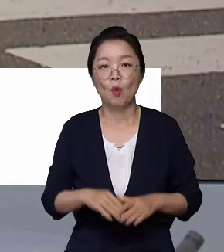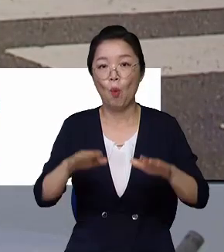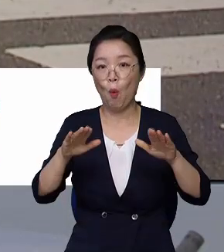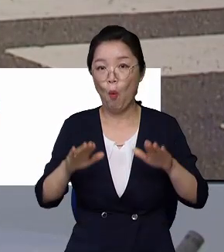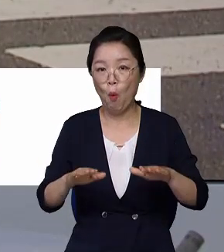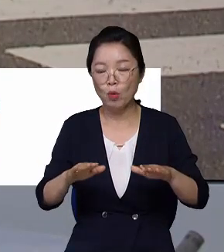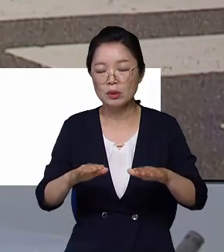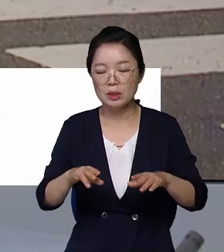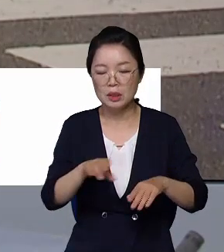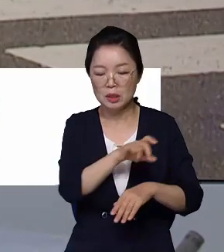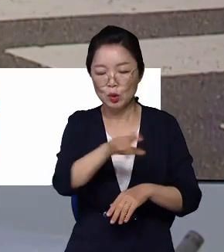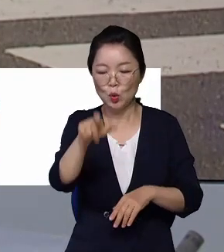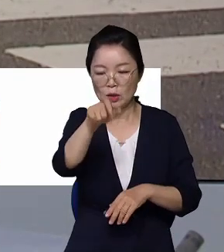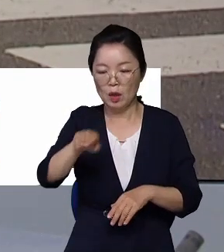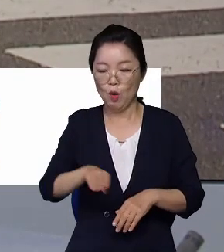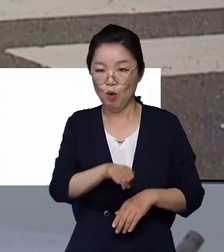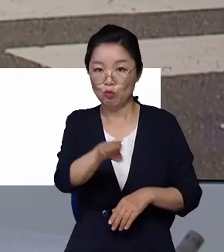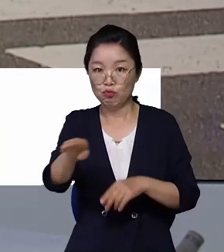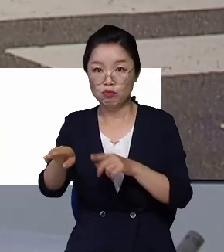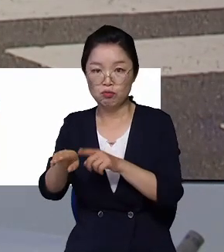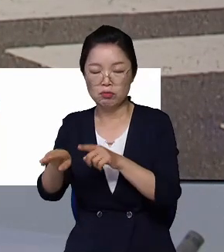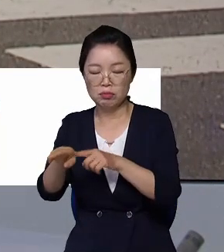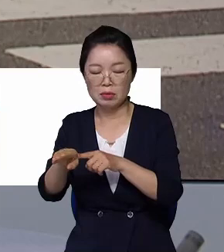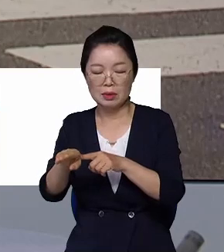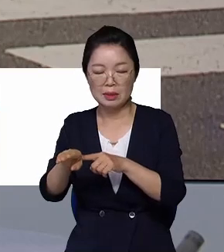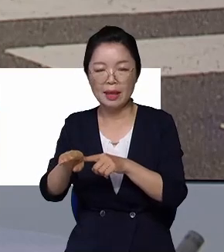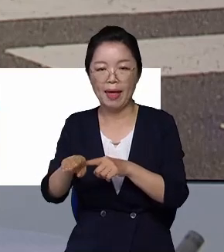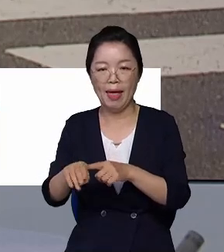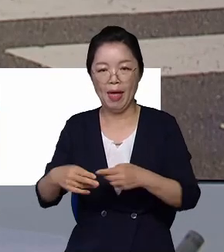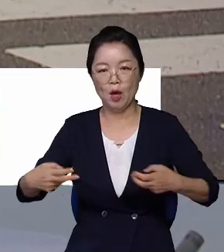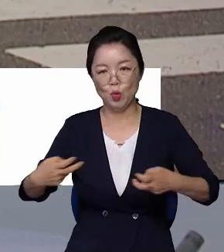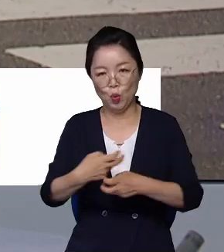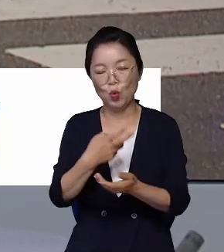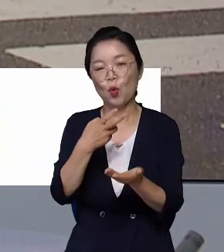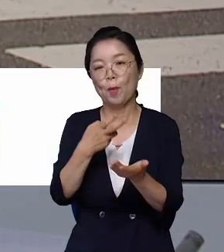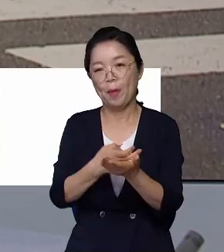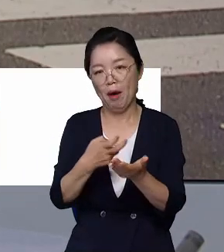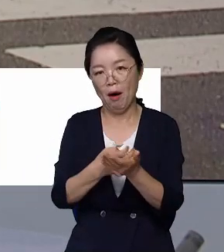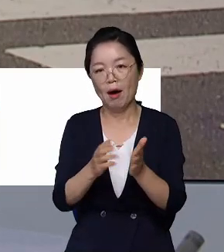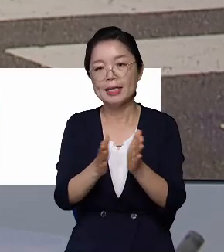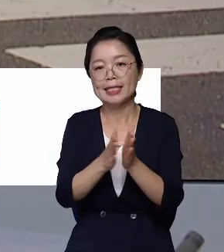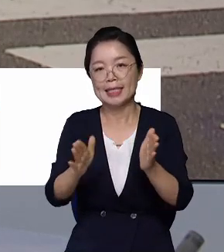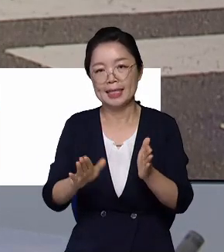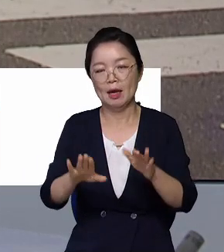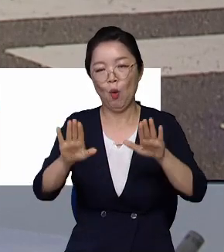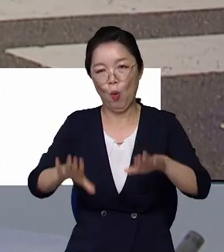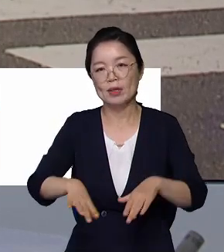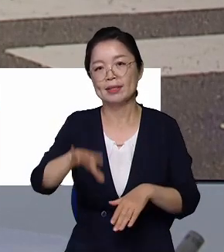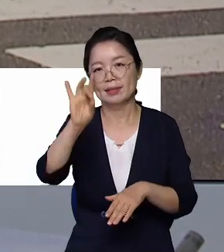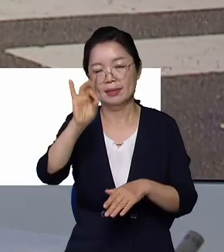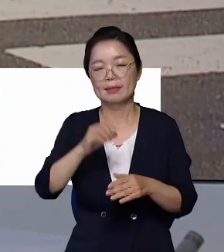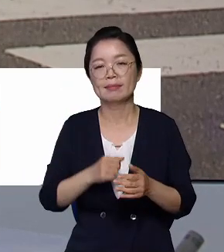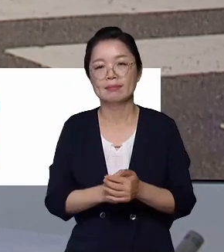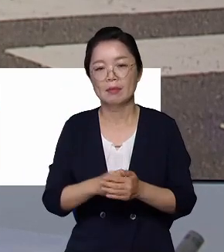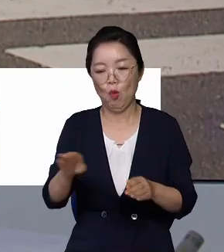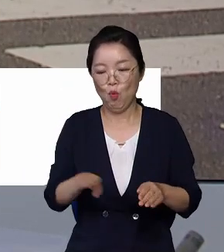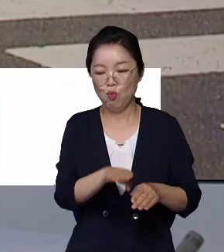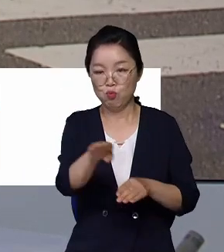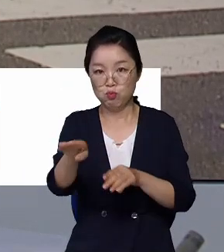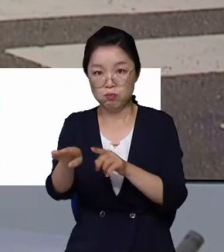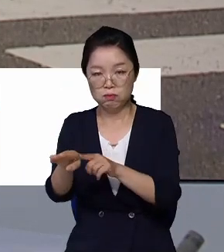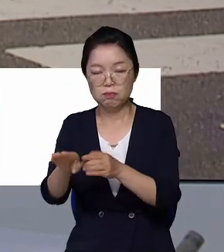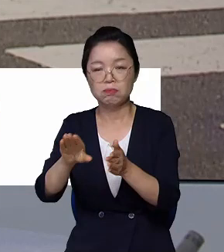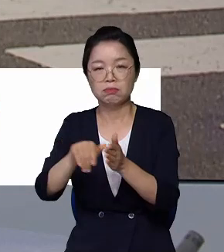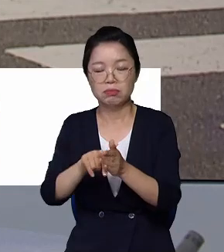오늘은 교차로 우회전 차량이 횡단보도에서 지켜야 할 개정 도로교통법이 시행된 첫날인데요. 우회전 차량